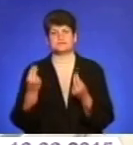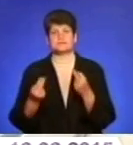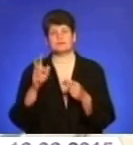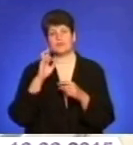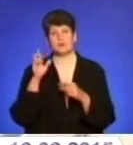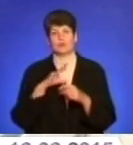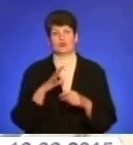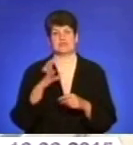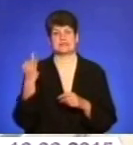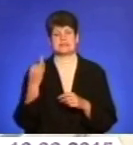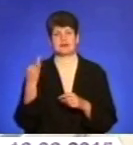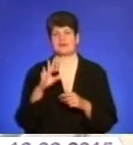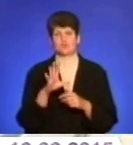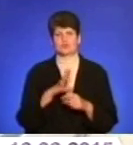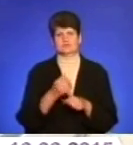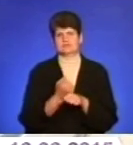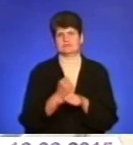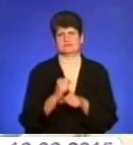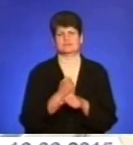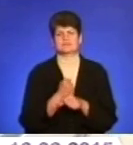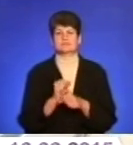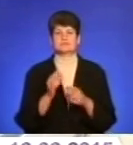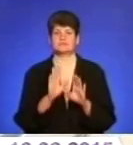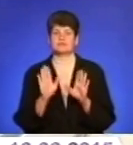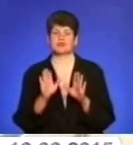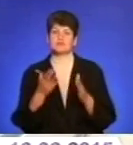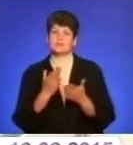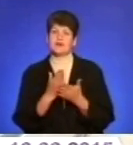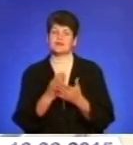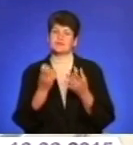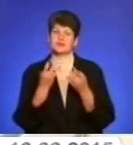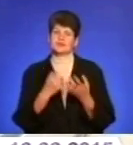і щоб їм було цікаво, а не було нудно, і щоб вони якось мали в собі кожен таке зацікавлення.